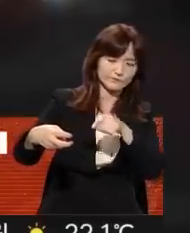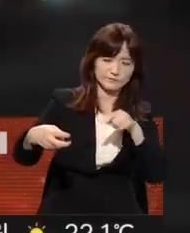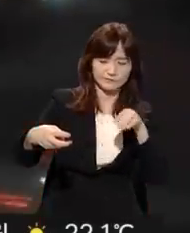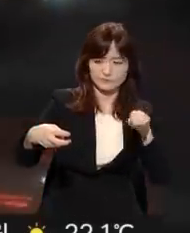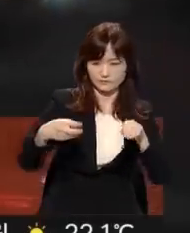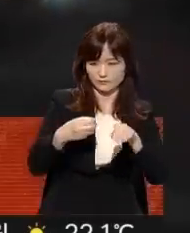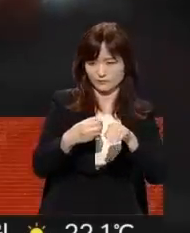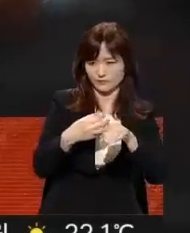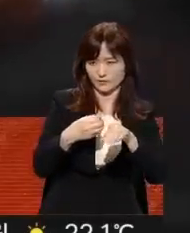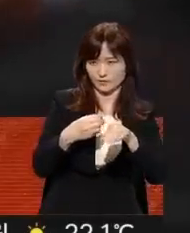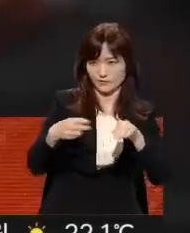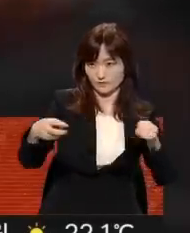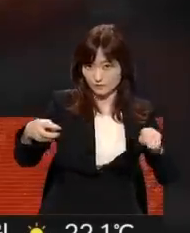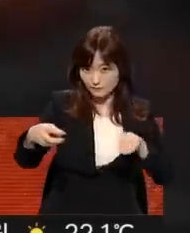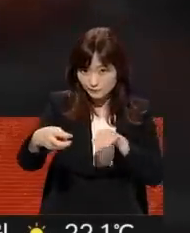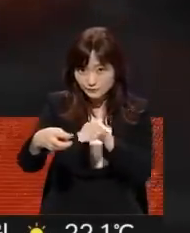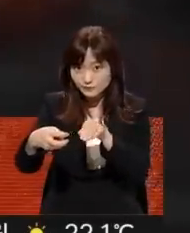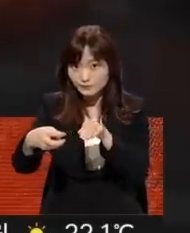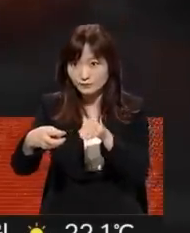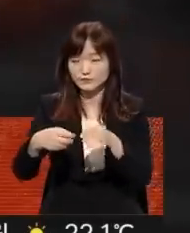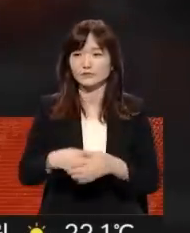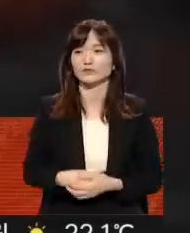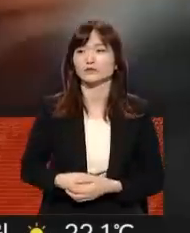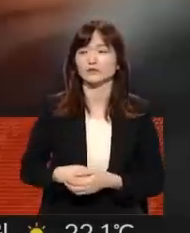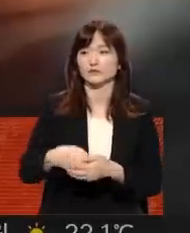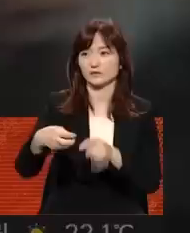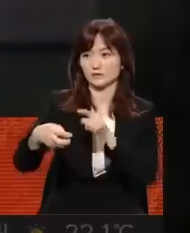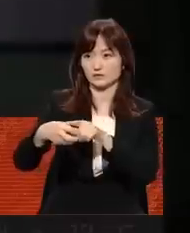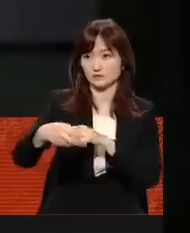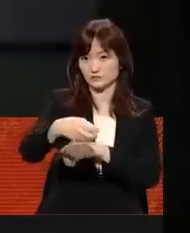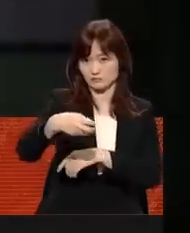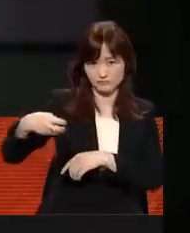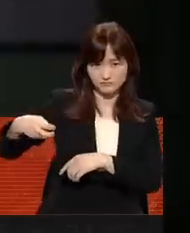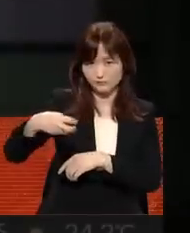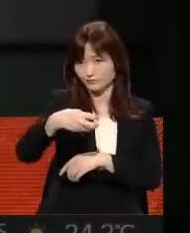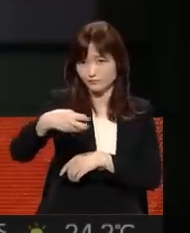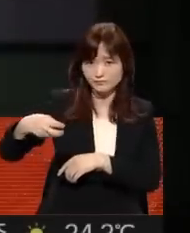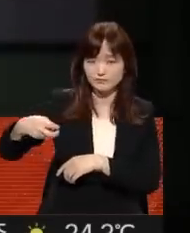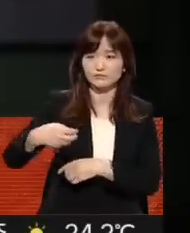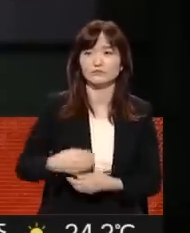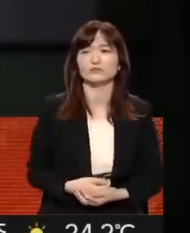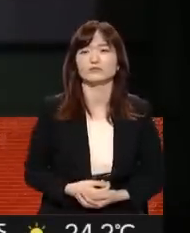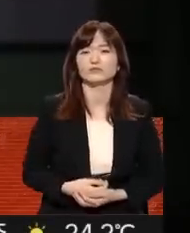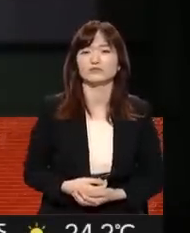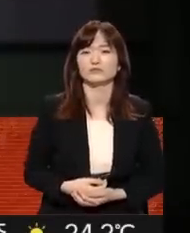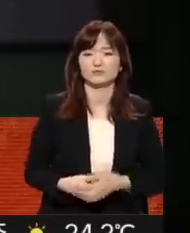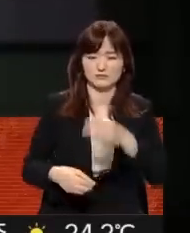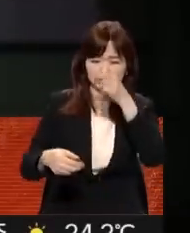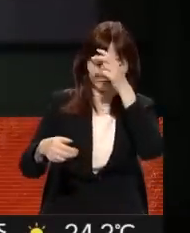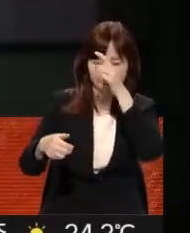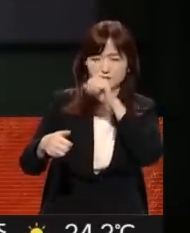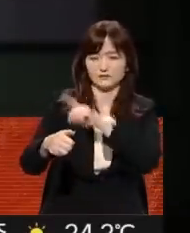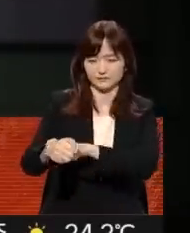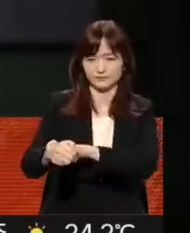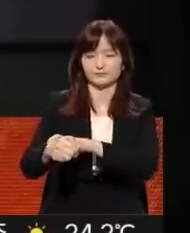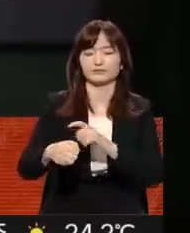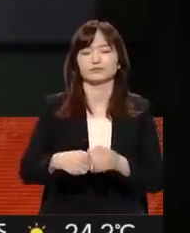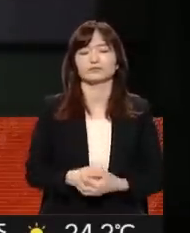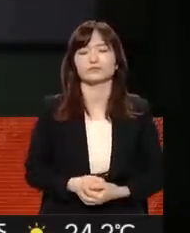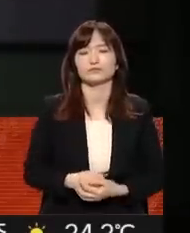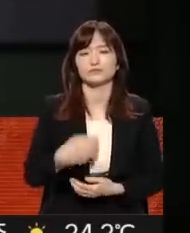켜고 다가갔다는 겁니다. 이 과정에서 또 운전자가 후진을 그동안에도 시도를 했지만요. 결국 이 경찰에 체포가 됐습니다.